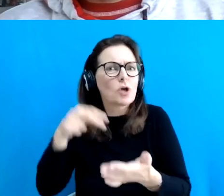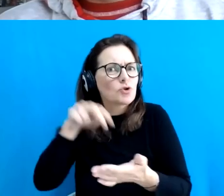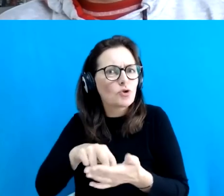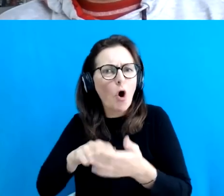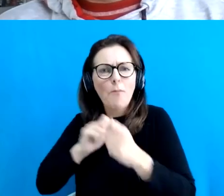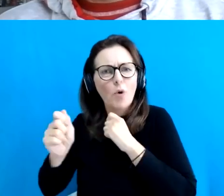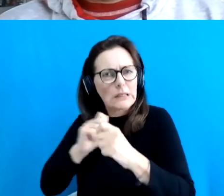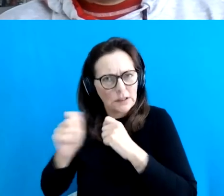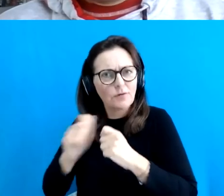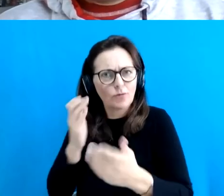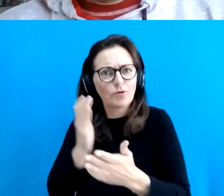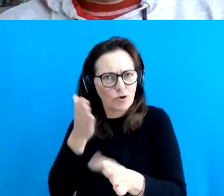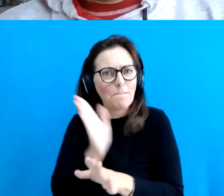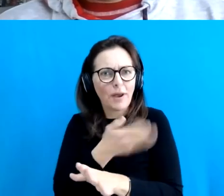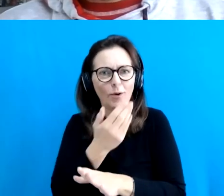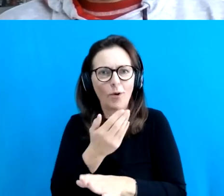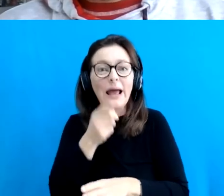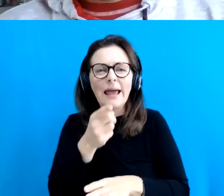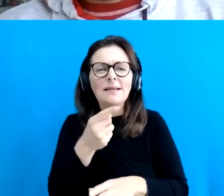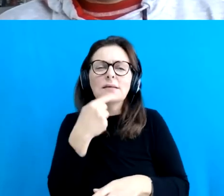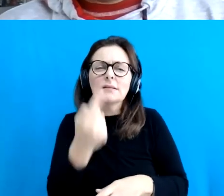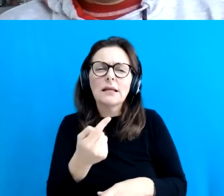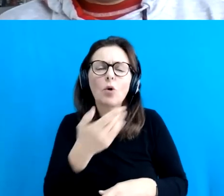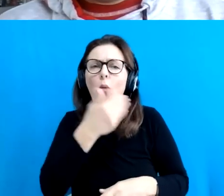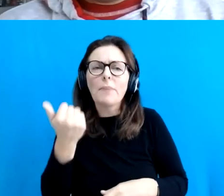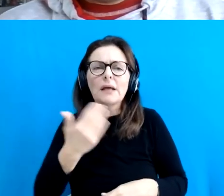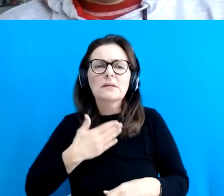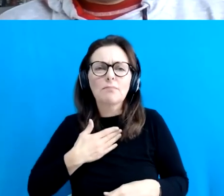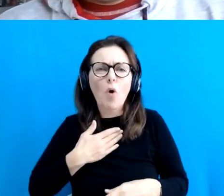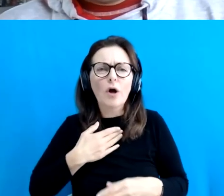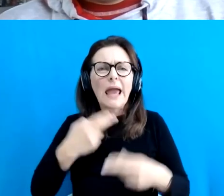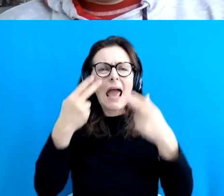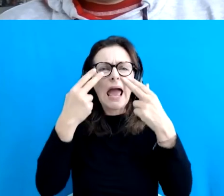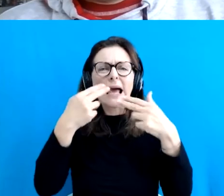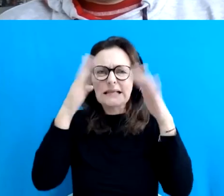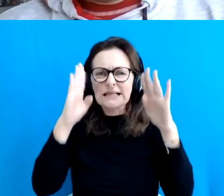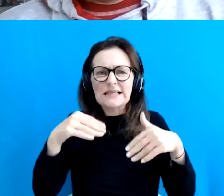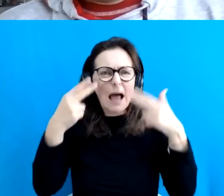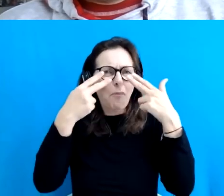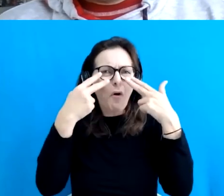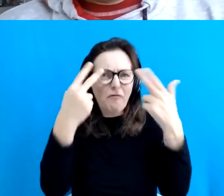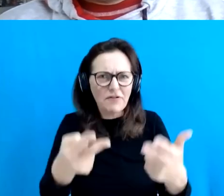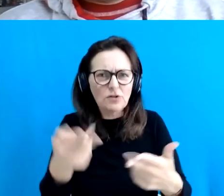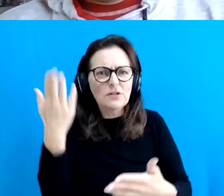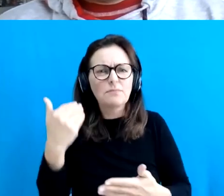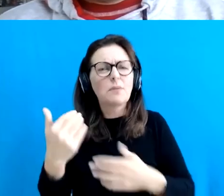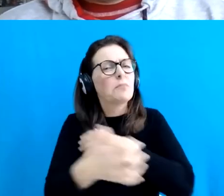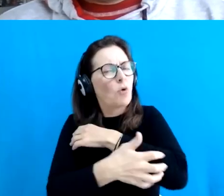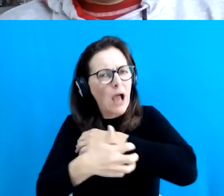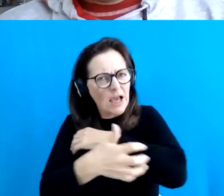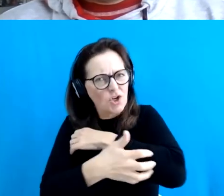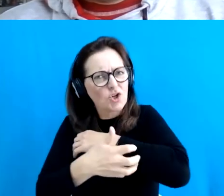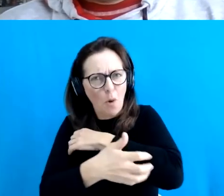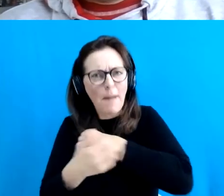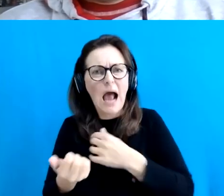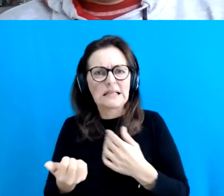je bilo posebno všeč. Brez svoje hude slabovidnosti bi bil veliko siromašnejši. Aleksander, a bi mogoče pa vseeno